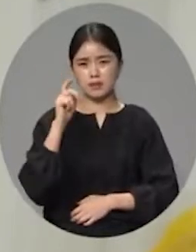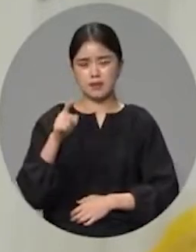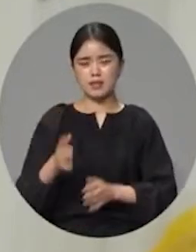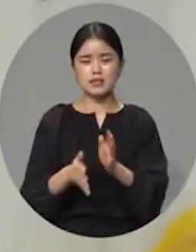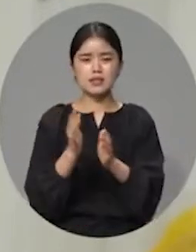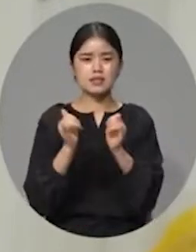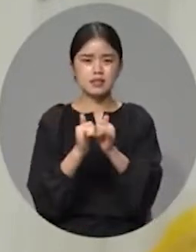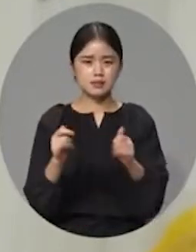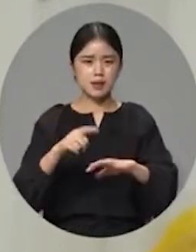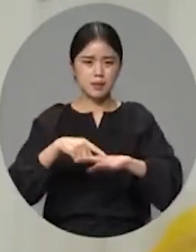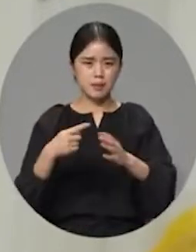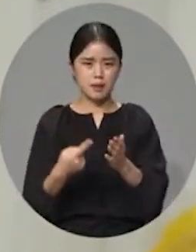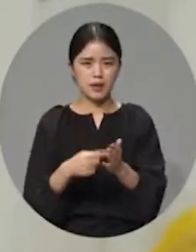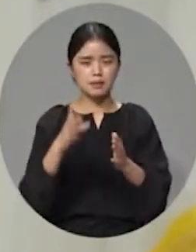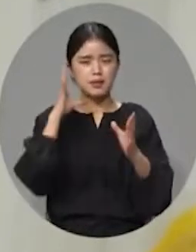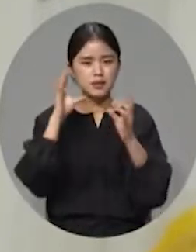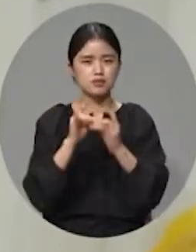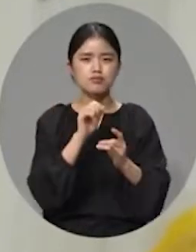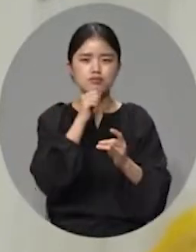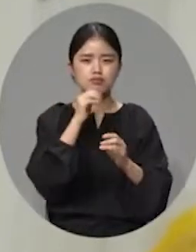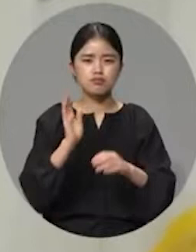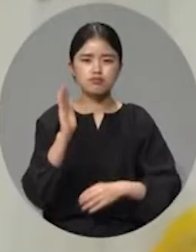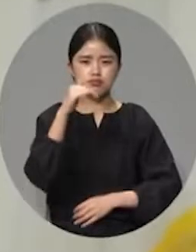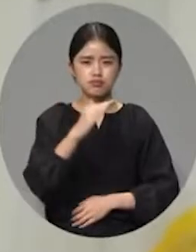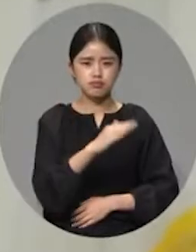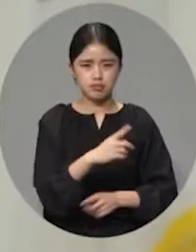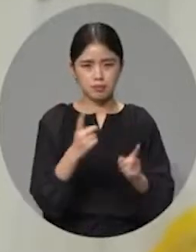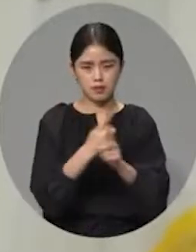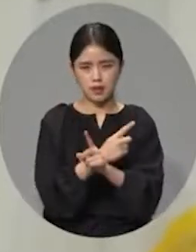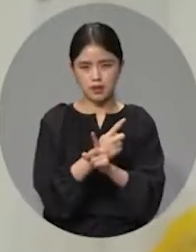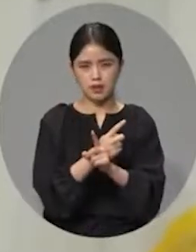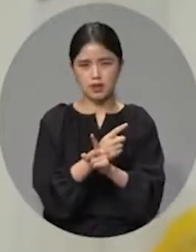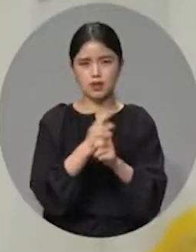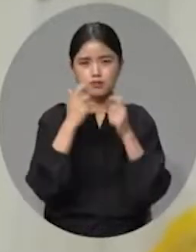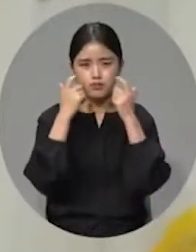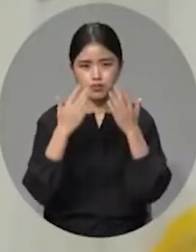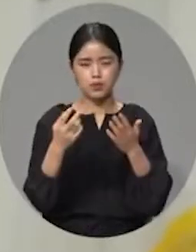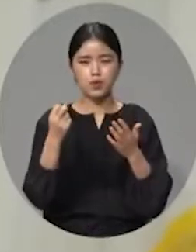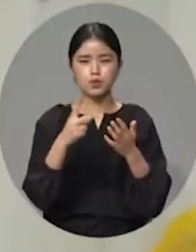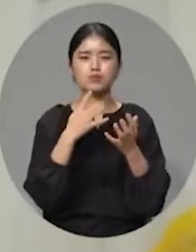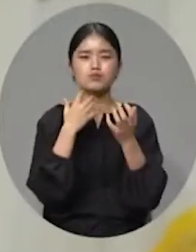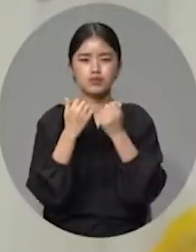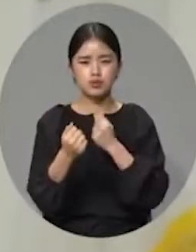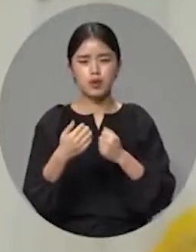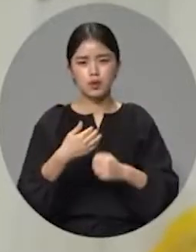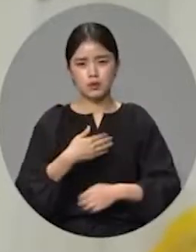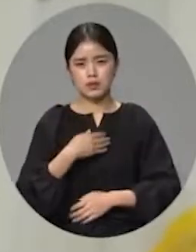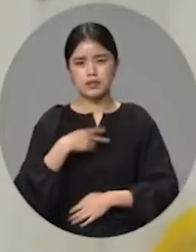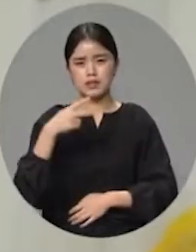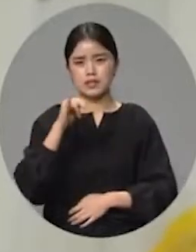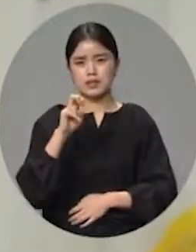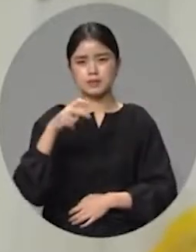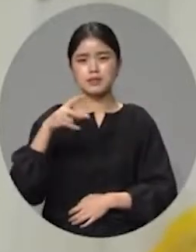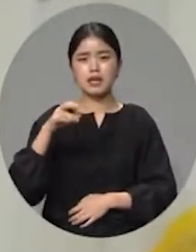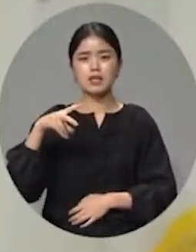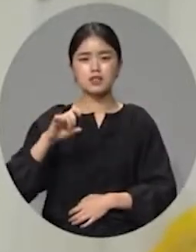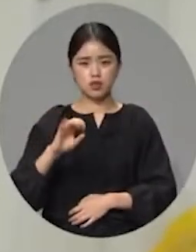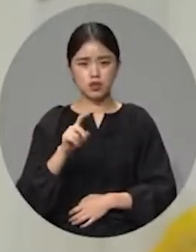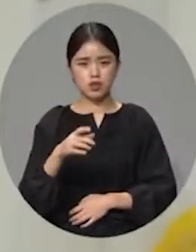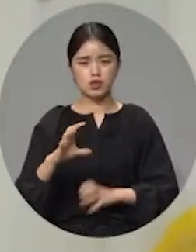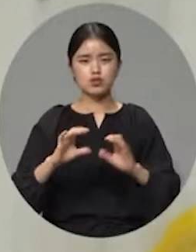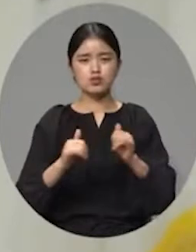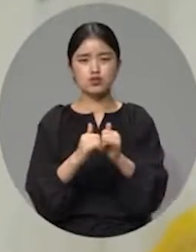지금 지지율 구도를 이끌고 있다고 생각하고요. 그럼에도 불구하고 저 심상정이 우리